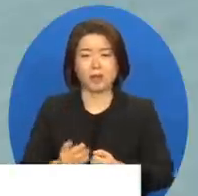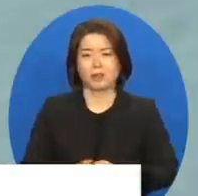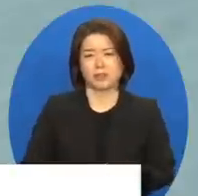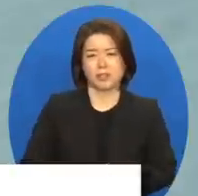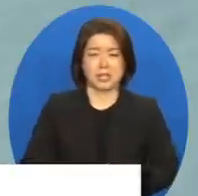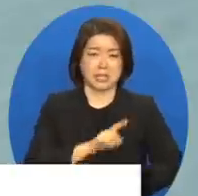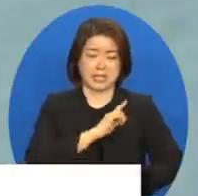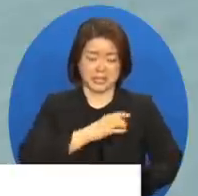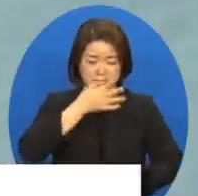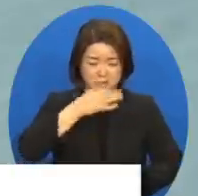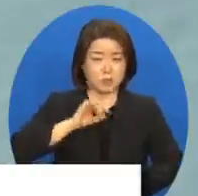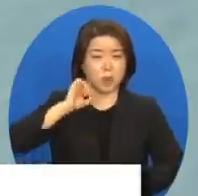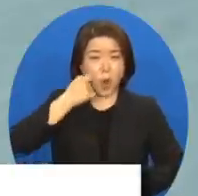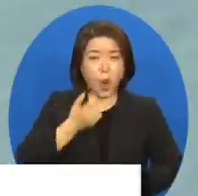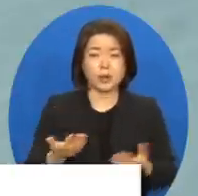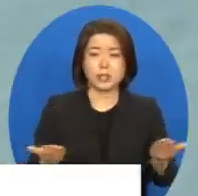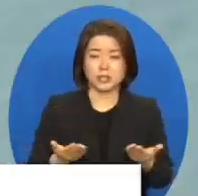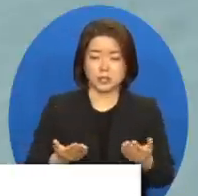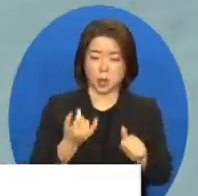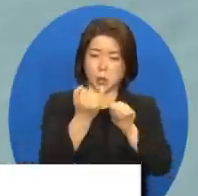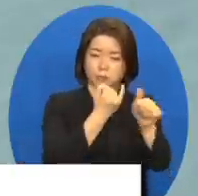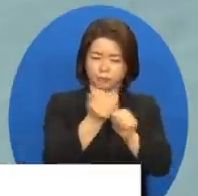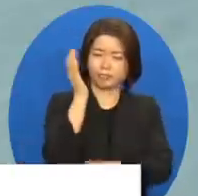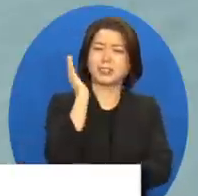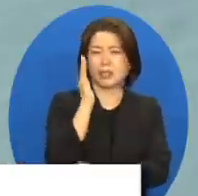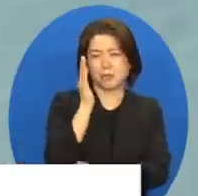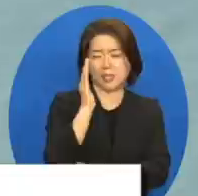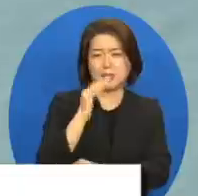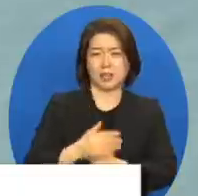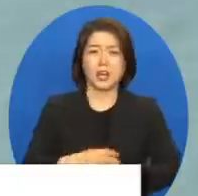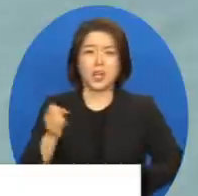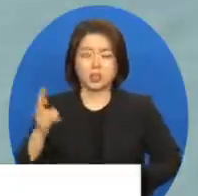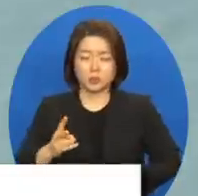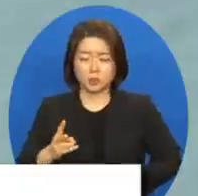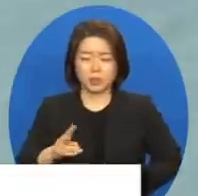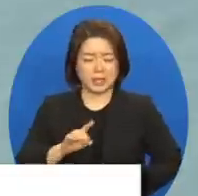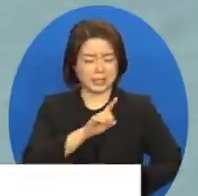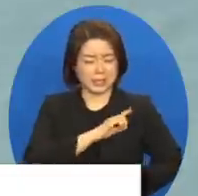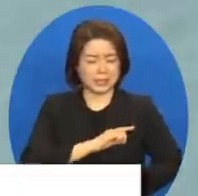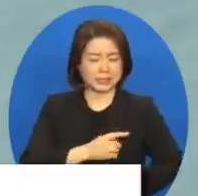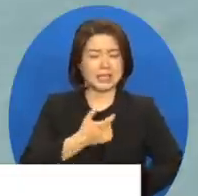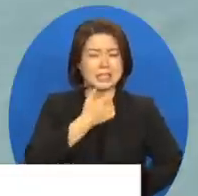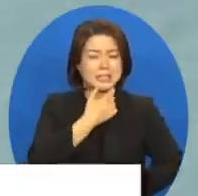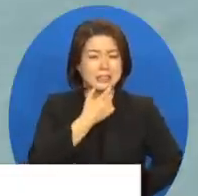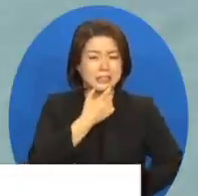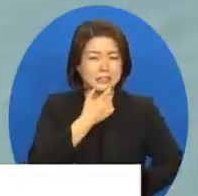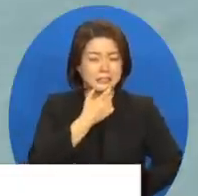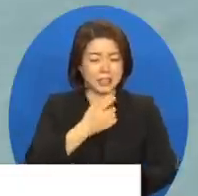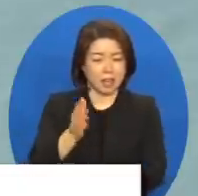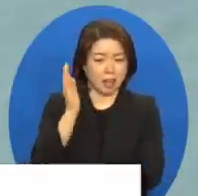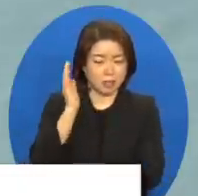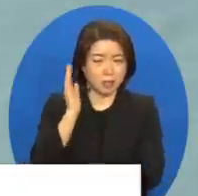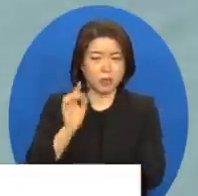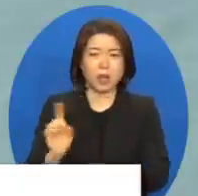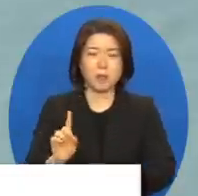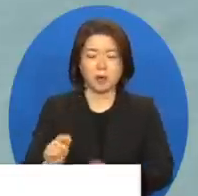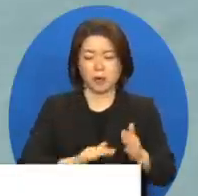가장 힘들고 어려운 일이 부부 세미나였고 가장 하기 싫은 설교가 가정 주제의